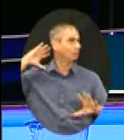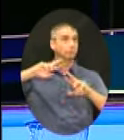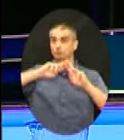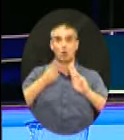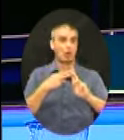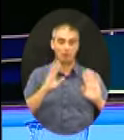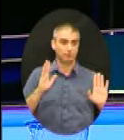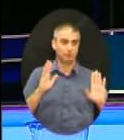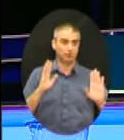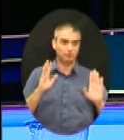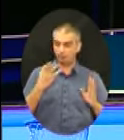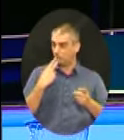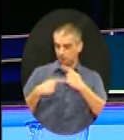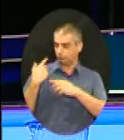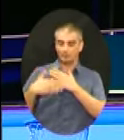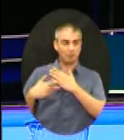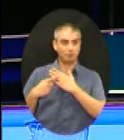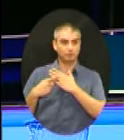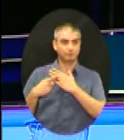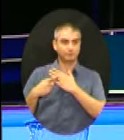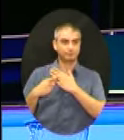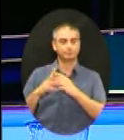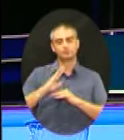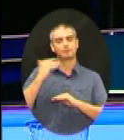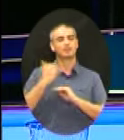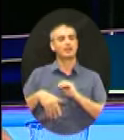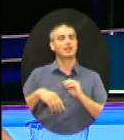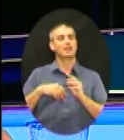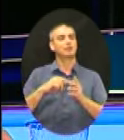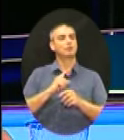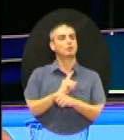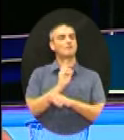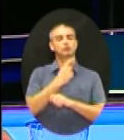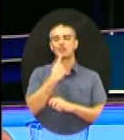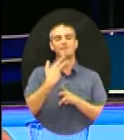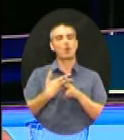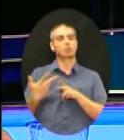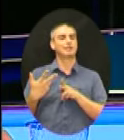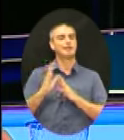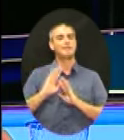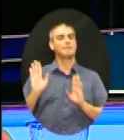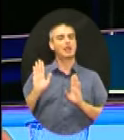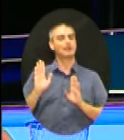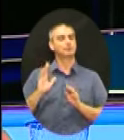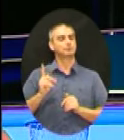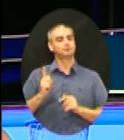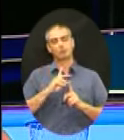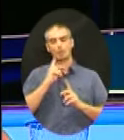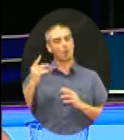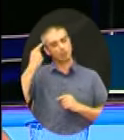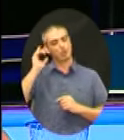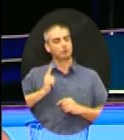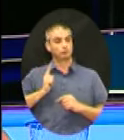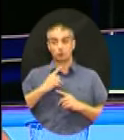העולם 20 השנים האחרונות שתם עידן הדיווח הנקי חסר הפניות שכל